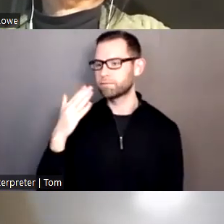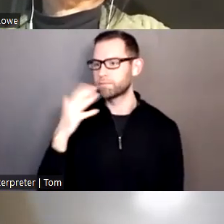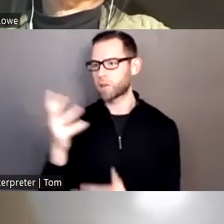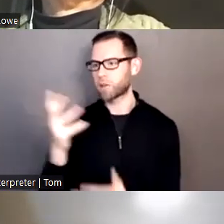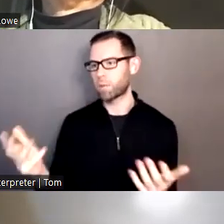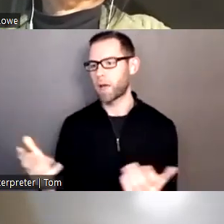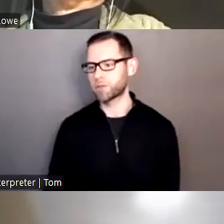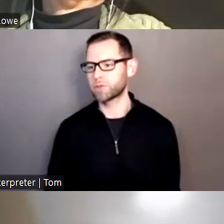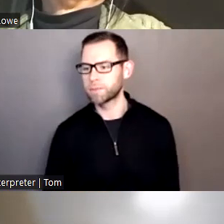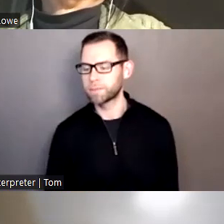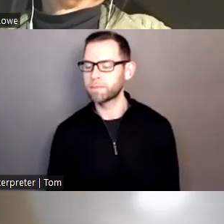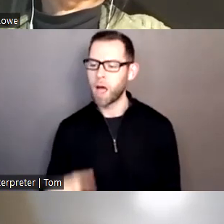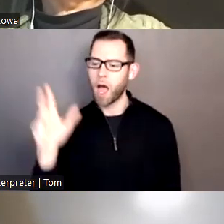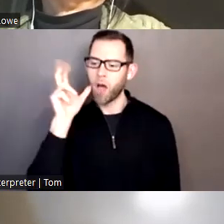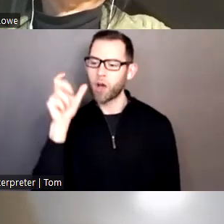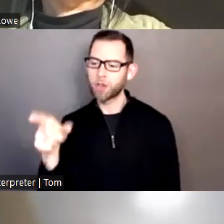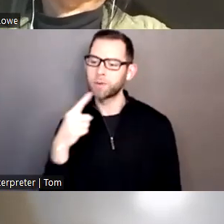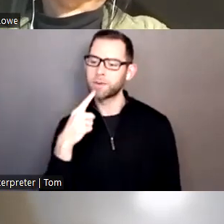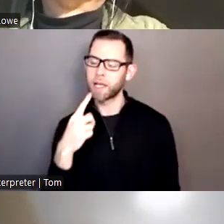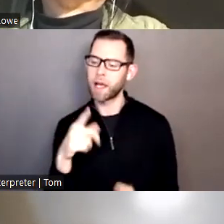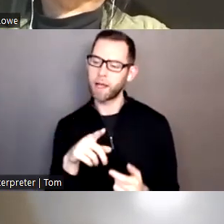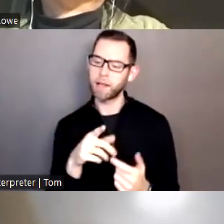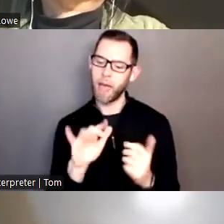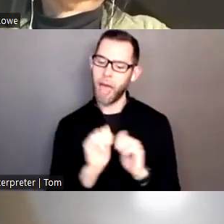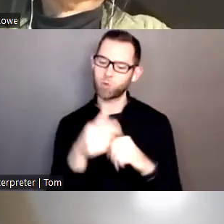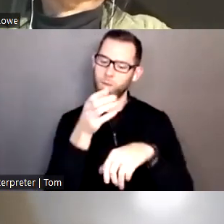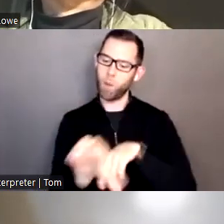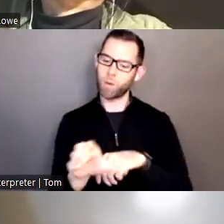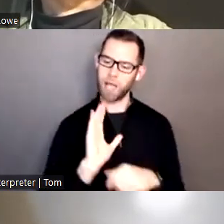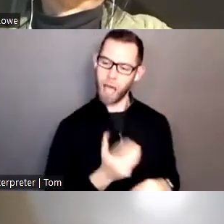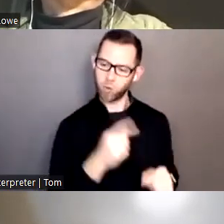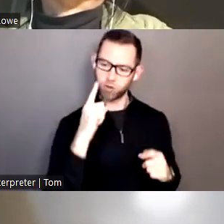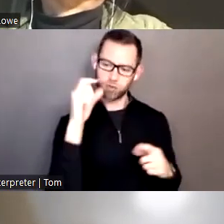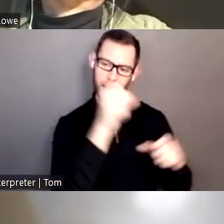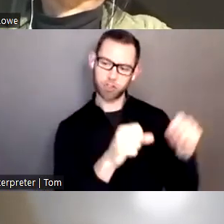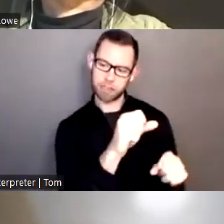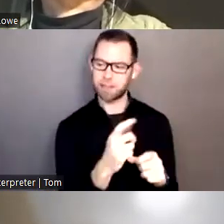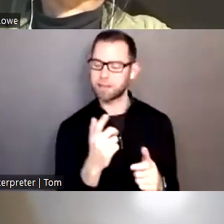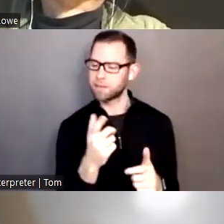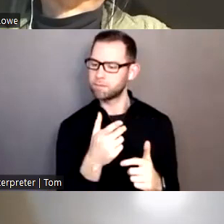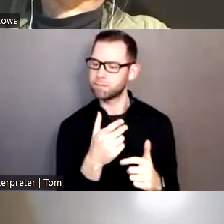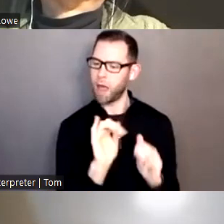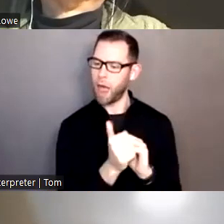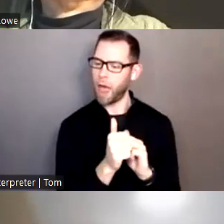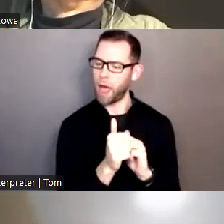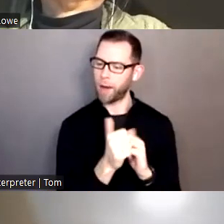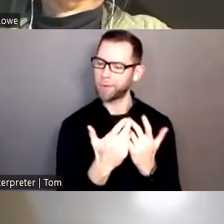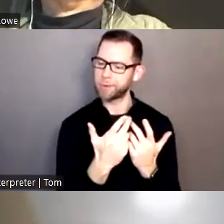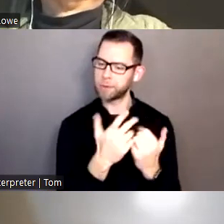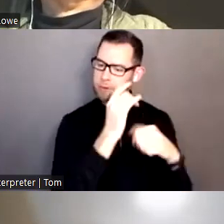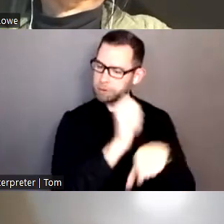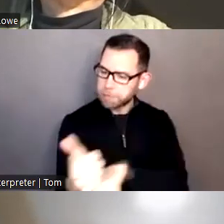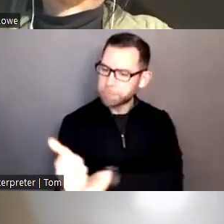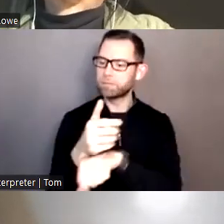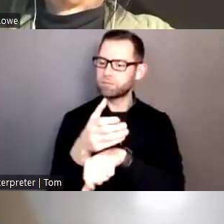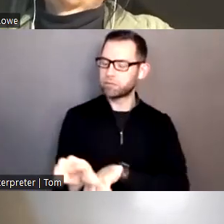around the Merci en pile. enforceability of the strategy. Moi, on parlait How des quickly, stratégies capables de renforcer. it could have some of the force of